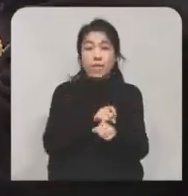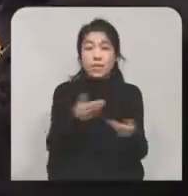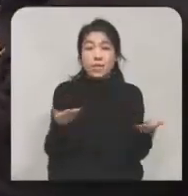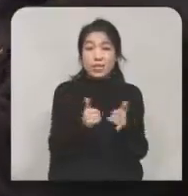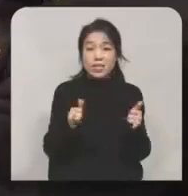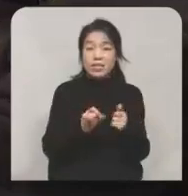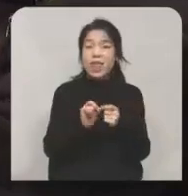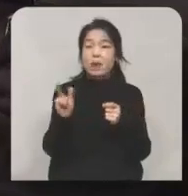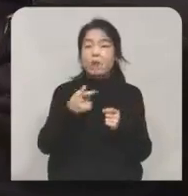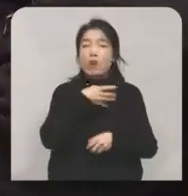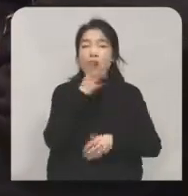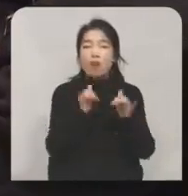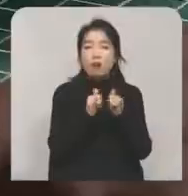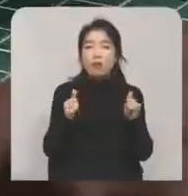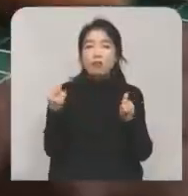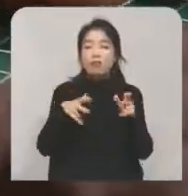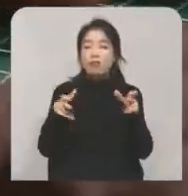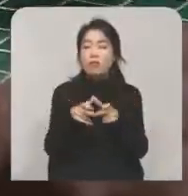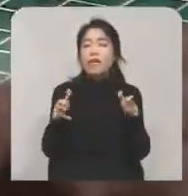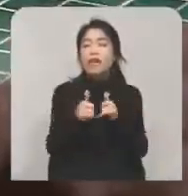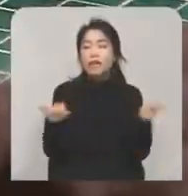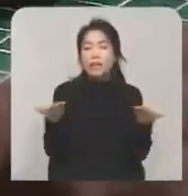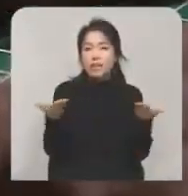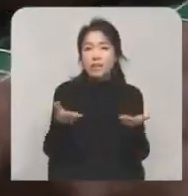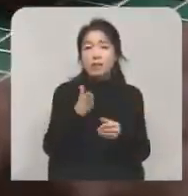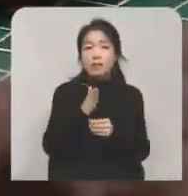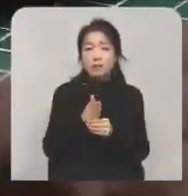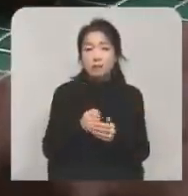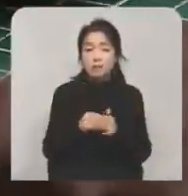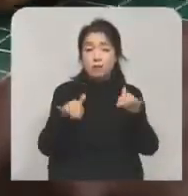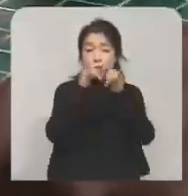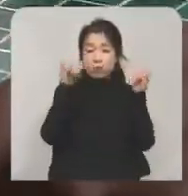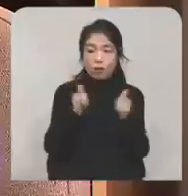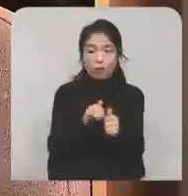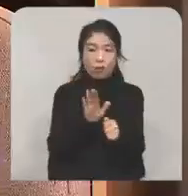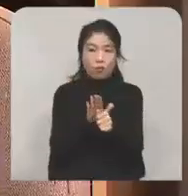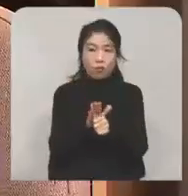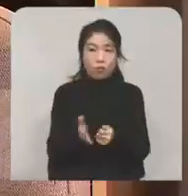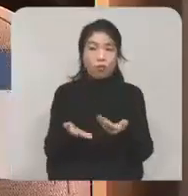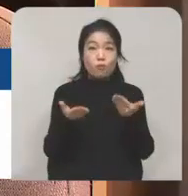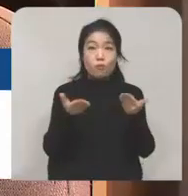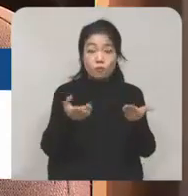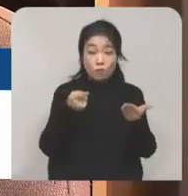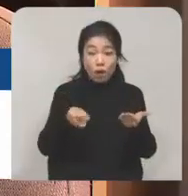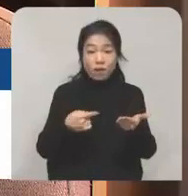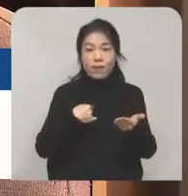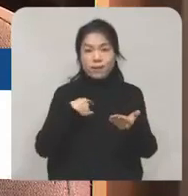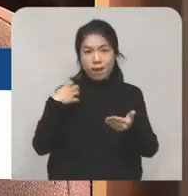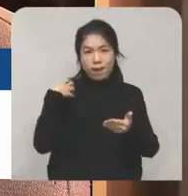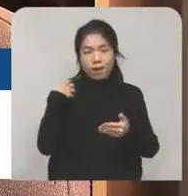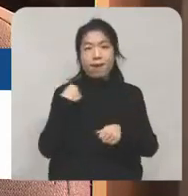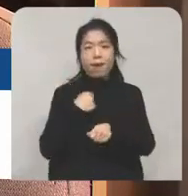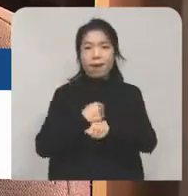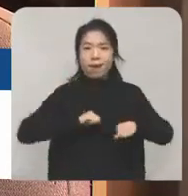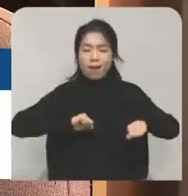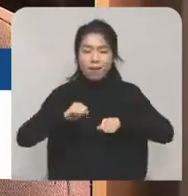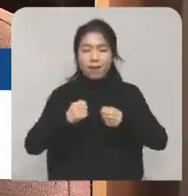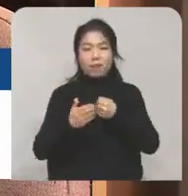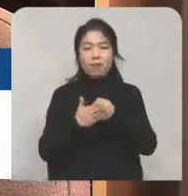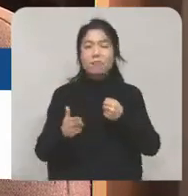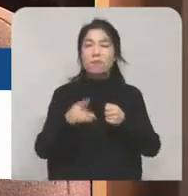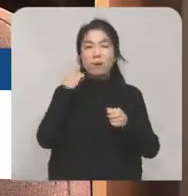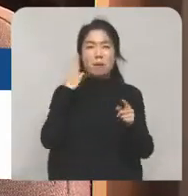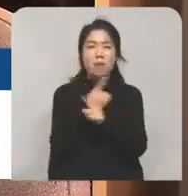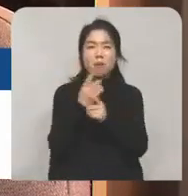어르신과 장애인 드립니다 이렇게 사회적으로 기여하는 일에 힘을 보탠다 고 생각하니까 매일